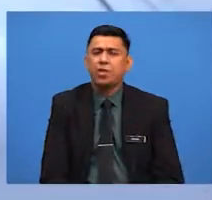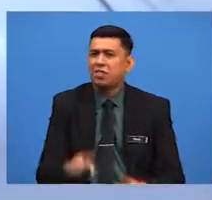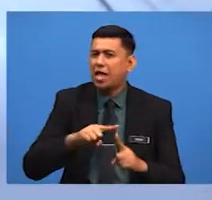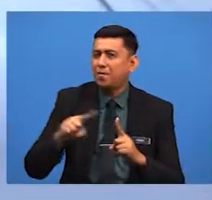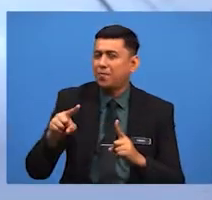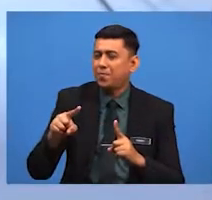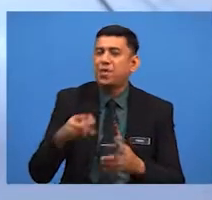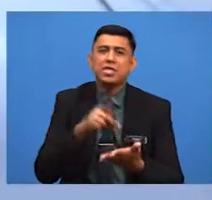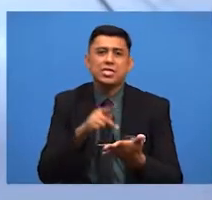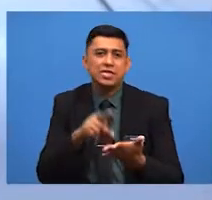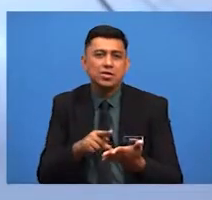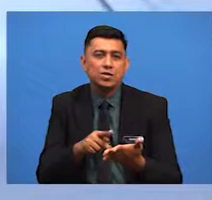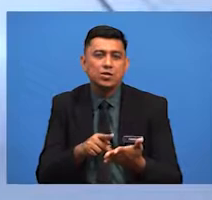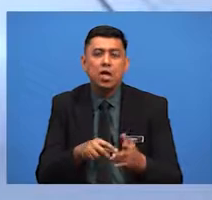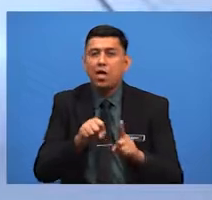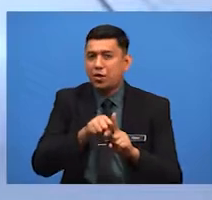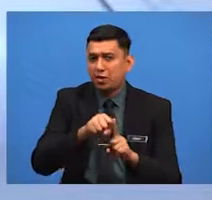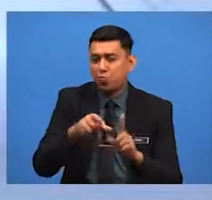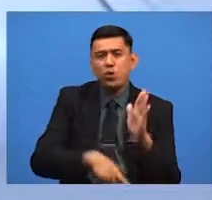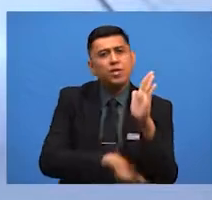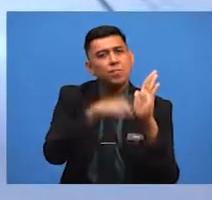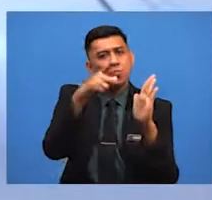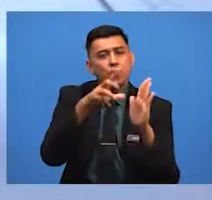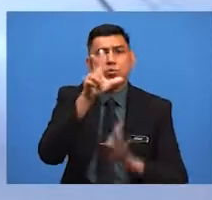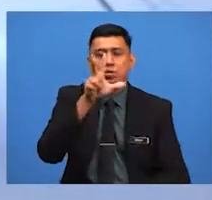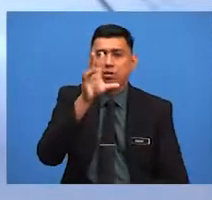Namun, sekiranya suhu melebihi